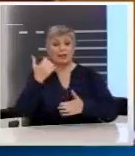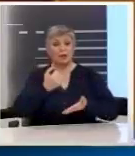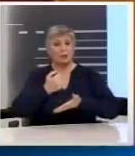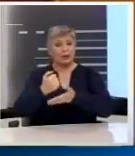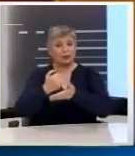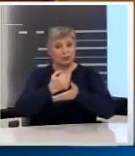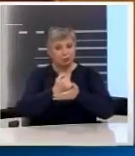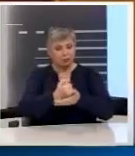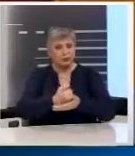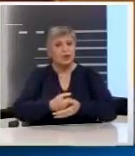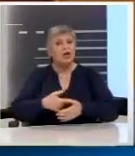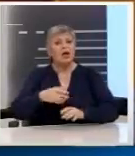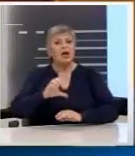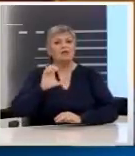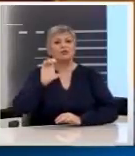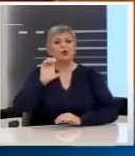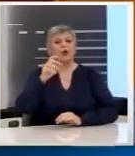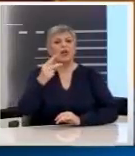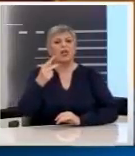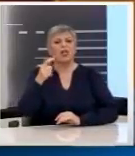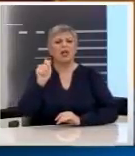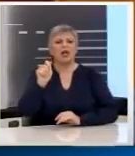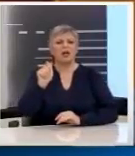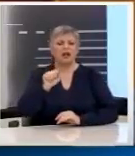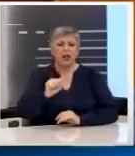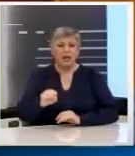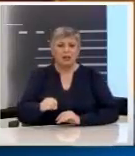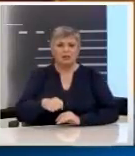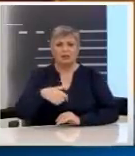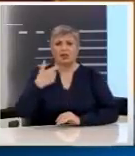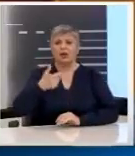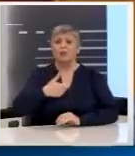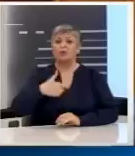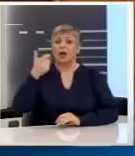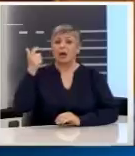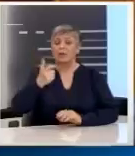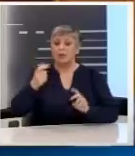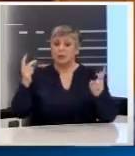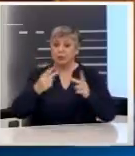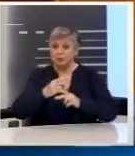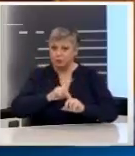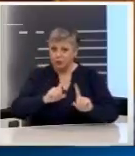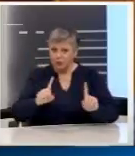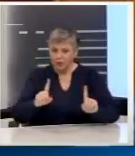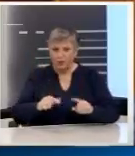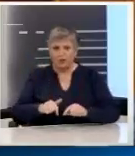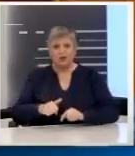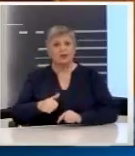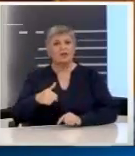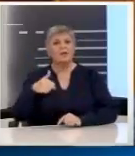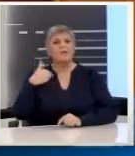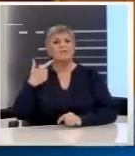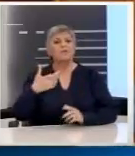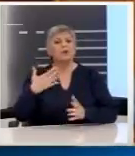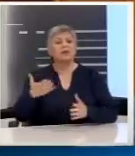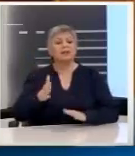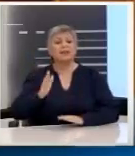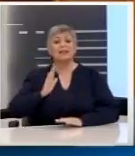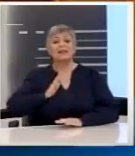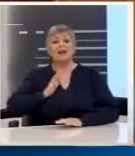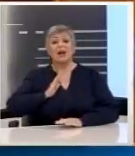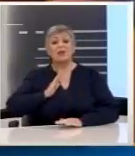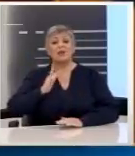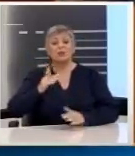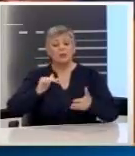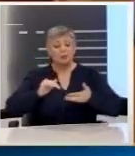εισόδημα αλληλεγγύης, χωρίς περικοπές επιδομάτων. Η ενίσχυση της διαπραγματευτικής δύναμης των εργαζομένων